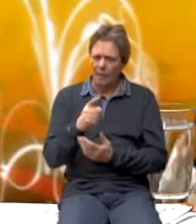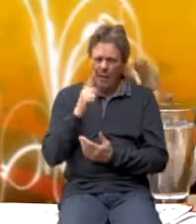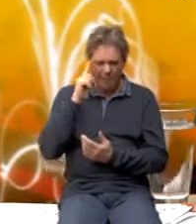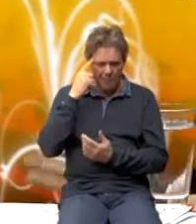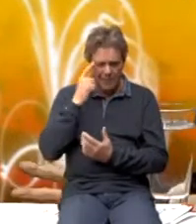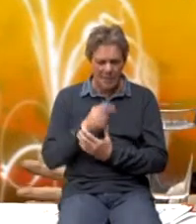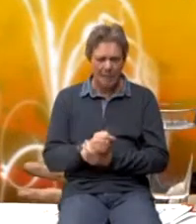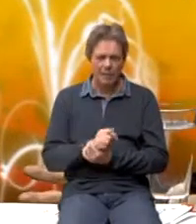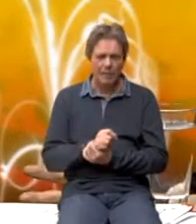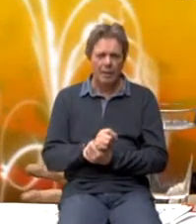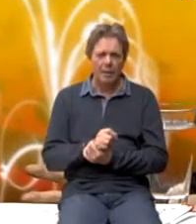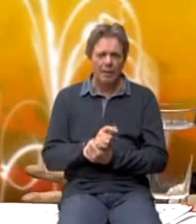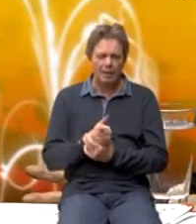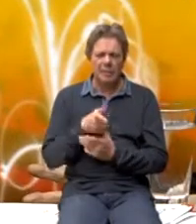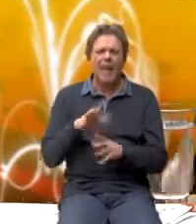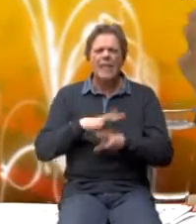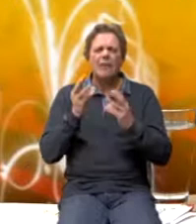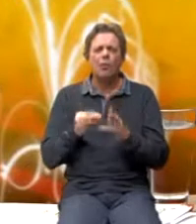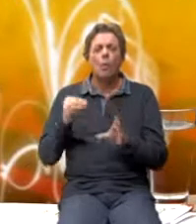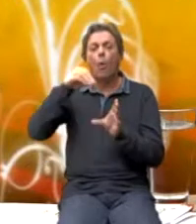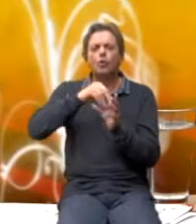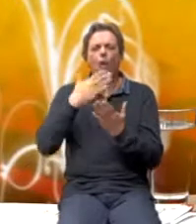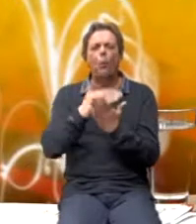Mislite to? Tvrdite mi to?